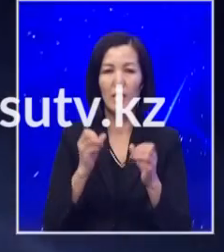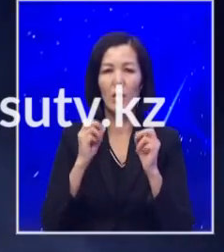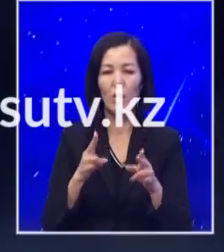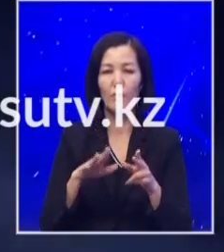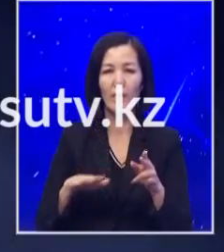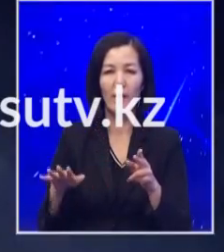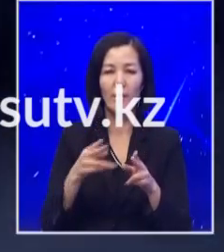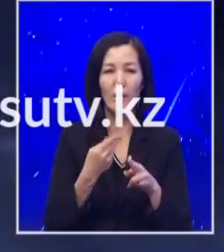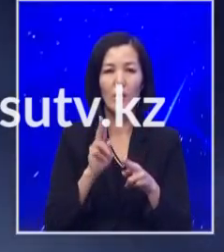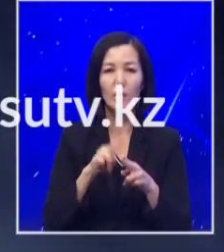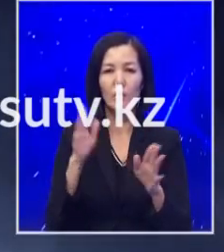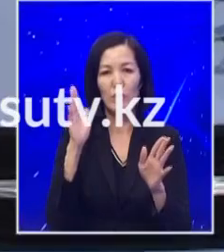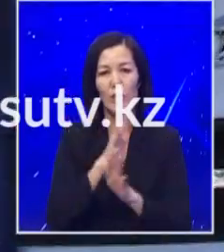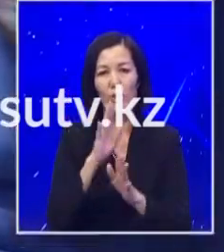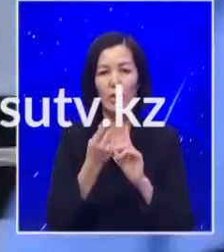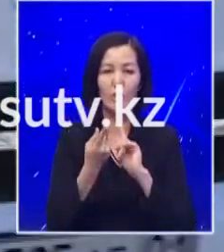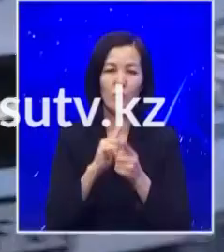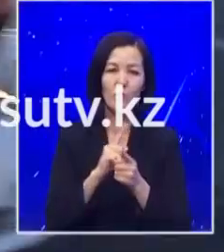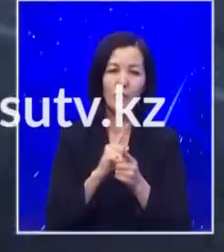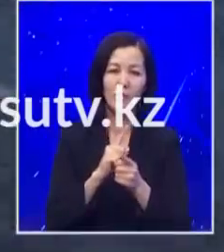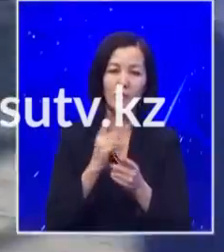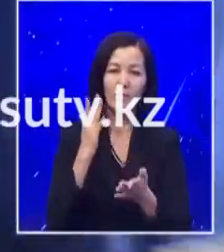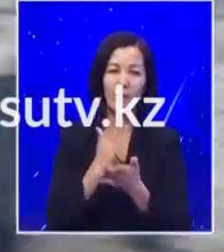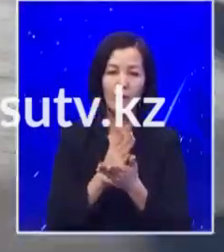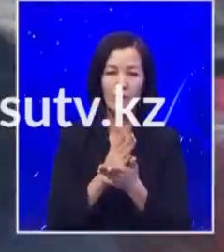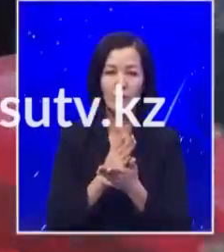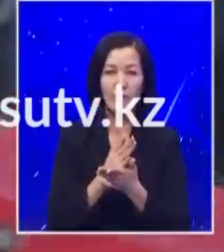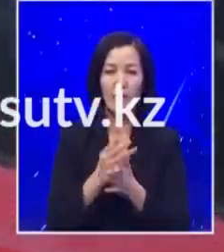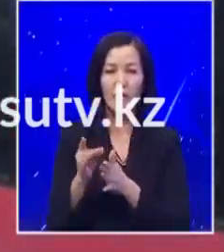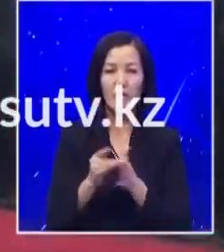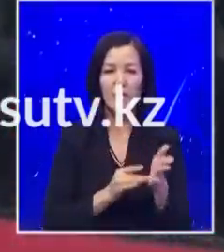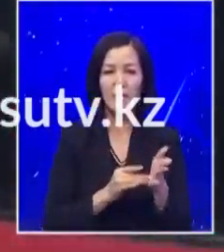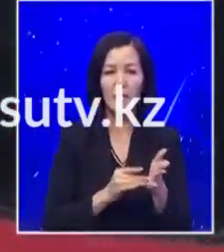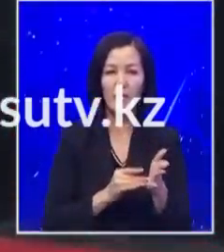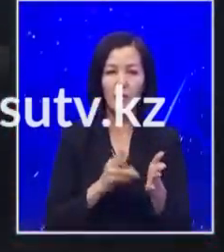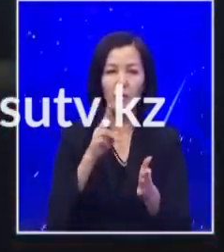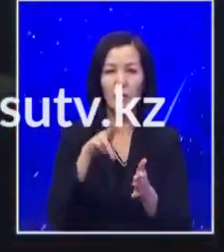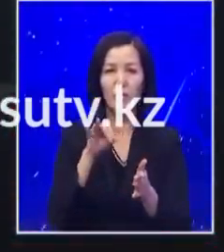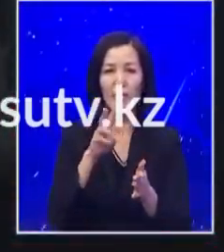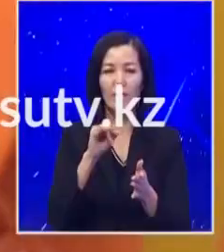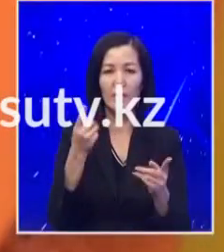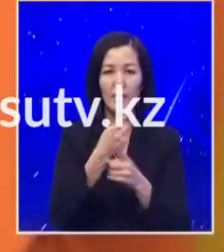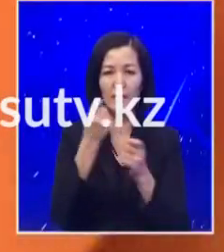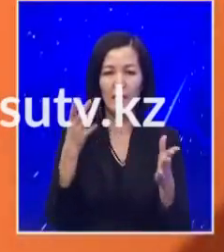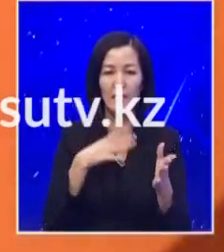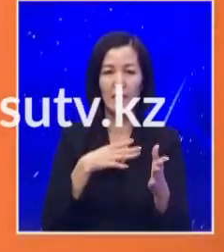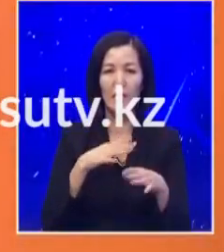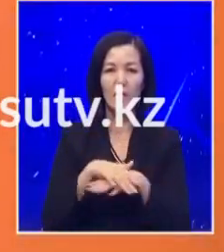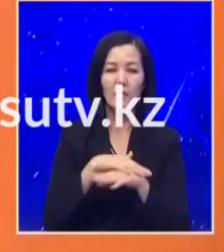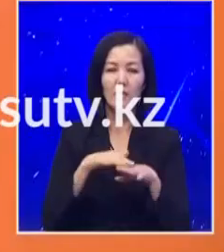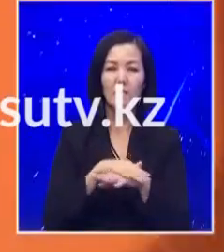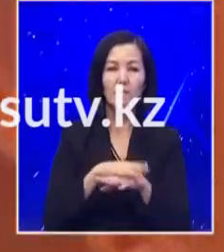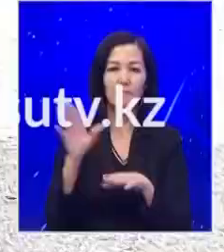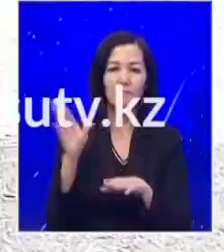аймақ. Сондықтан да күн райындағы қандай да бір қауіпті өзгерістер ең алдымен Дәрмен қосымшасы арқылы тарайды. Тұрғындар барлық